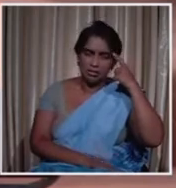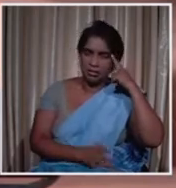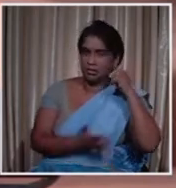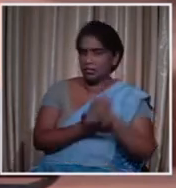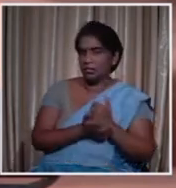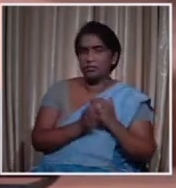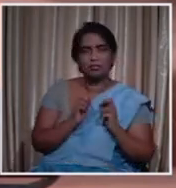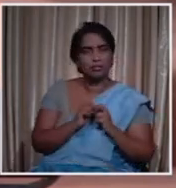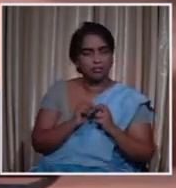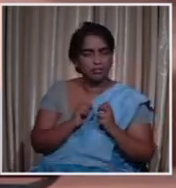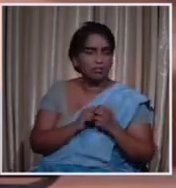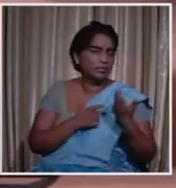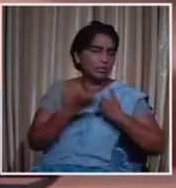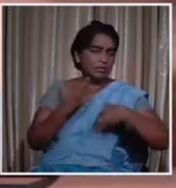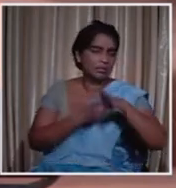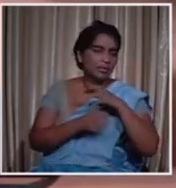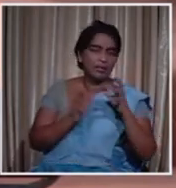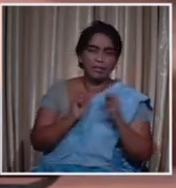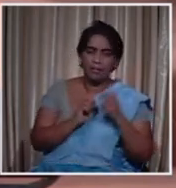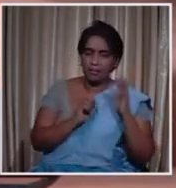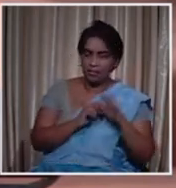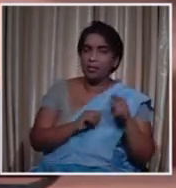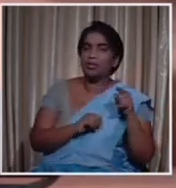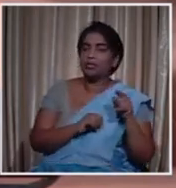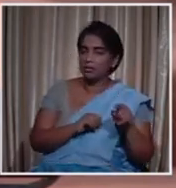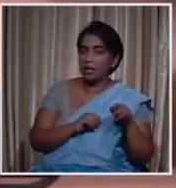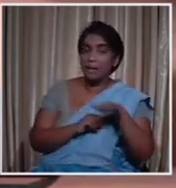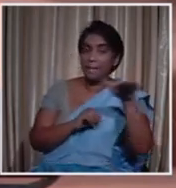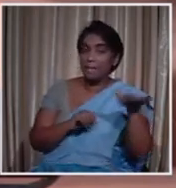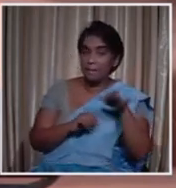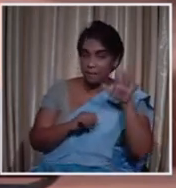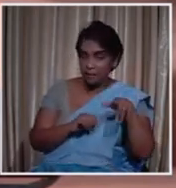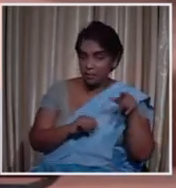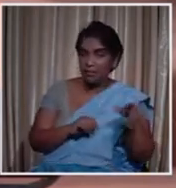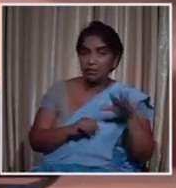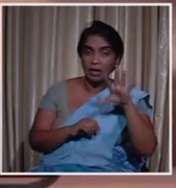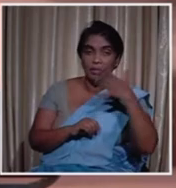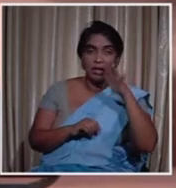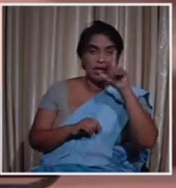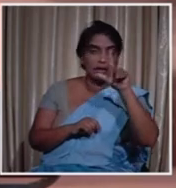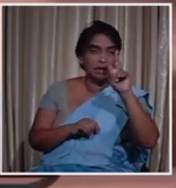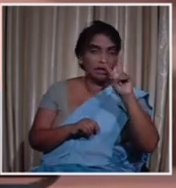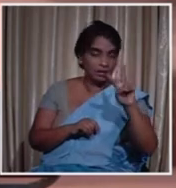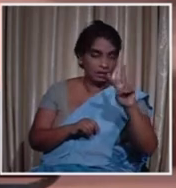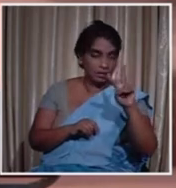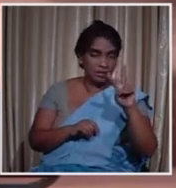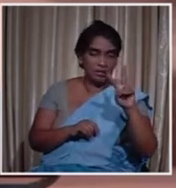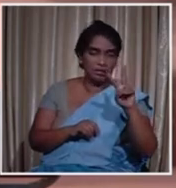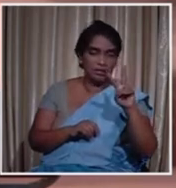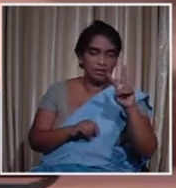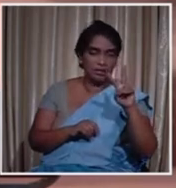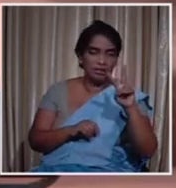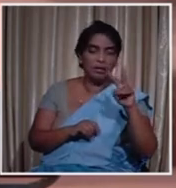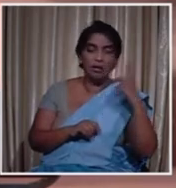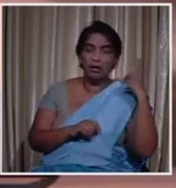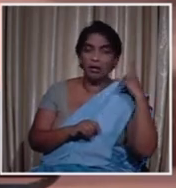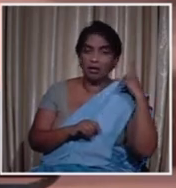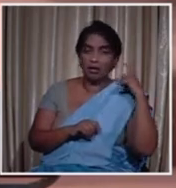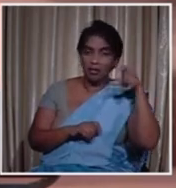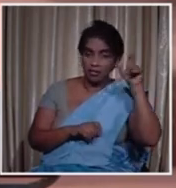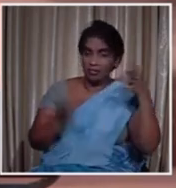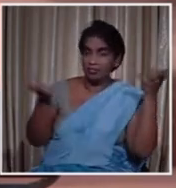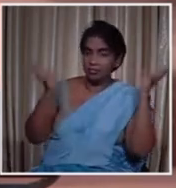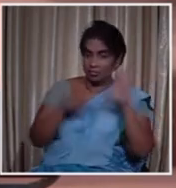போது அவ்விடத்திற்கு வருகை தந்த விஸ்வமடு 572 படைப்பிரிவைச் சேர்ந்த இராணுவத்தினர் குறித்த பொதுமகனை